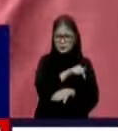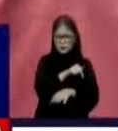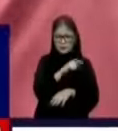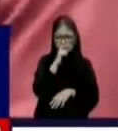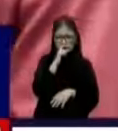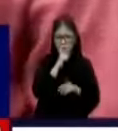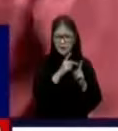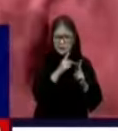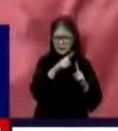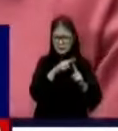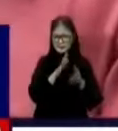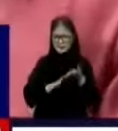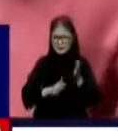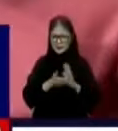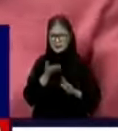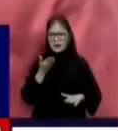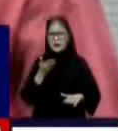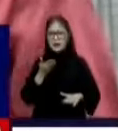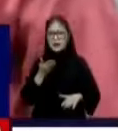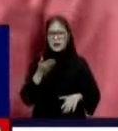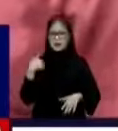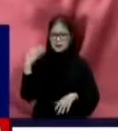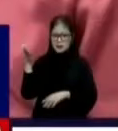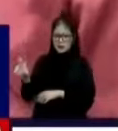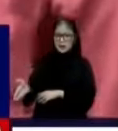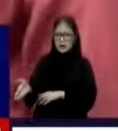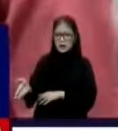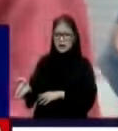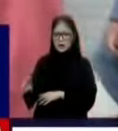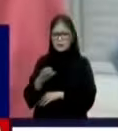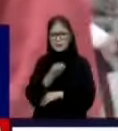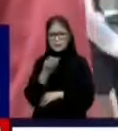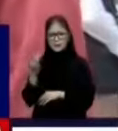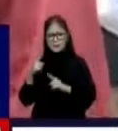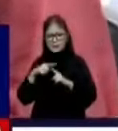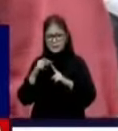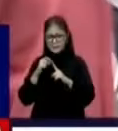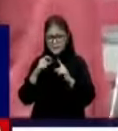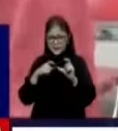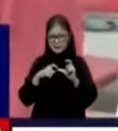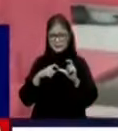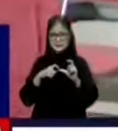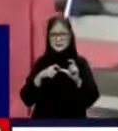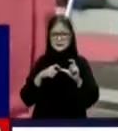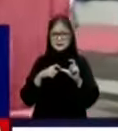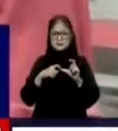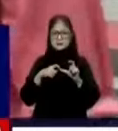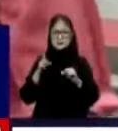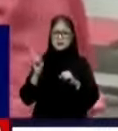juga sempat menyempatkan mendatangi beberapa TPS, dan yang Anda saksikan ini adalah Bapak Haritanu